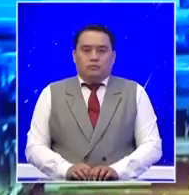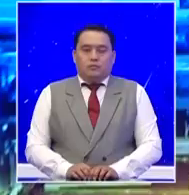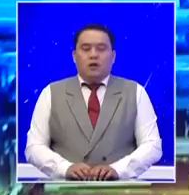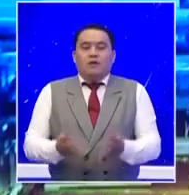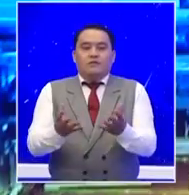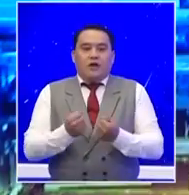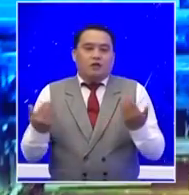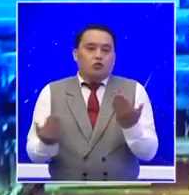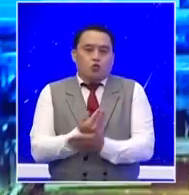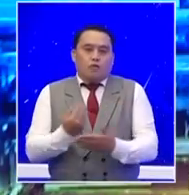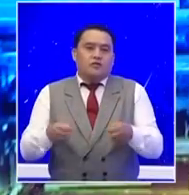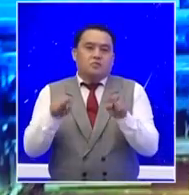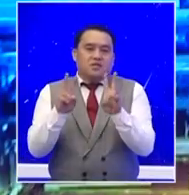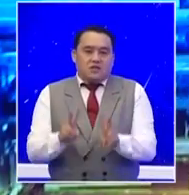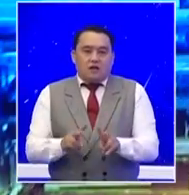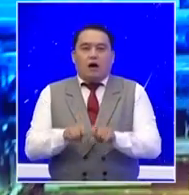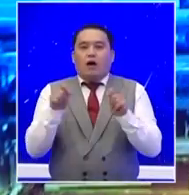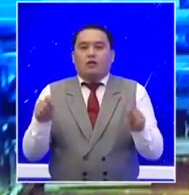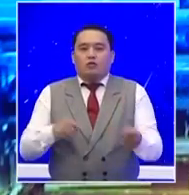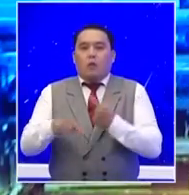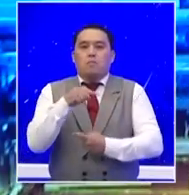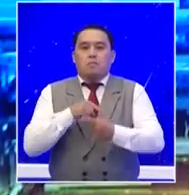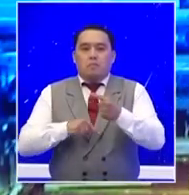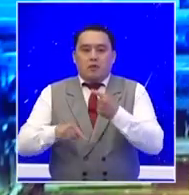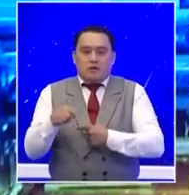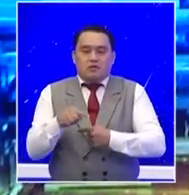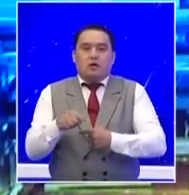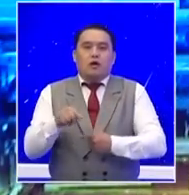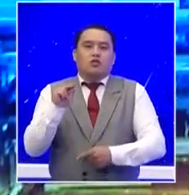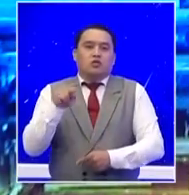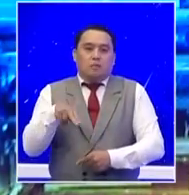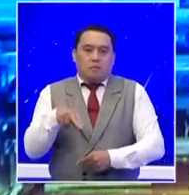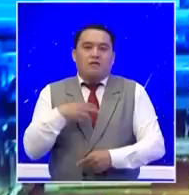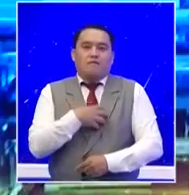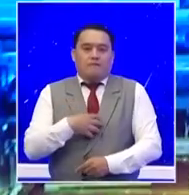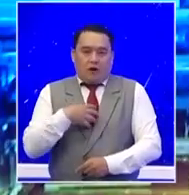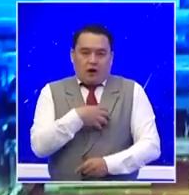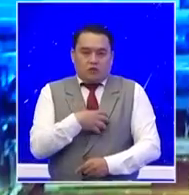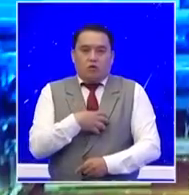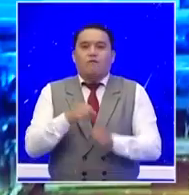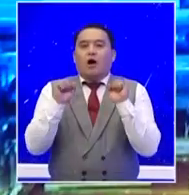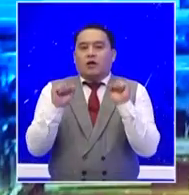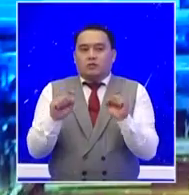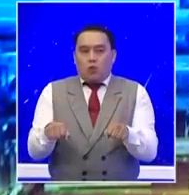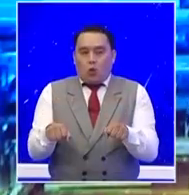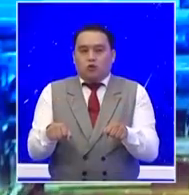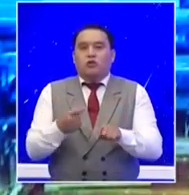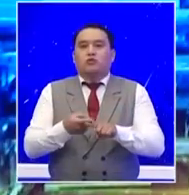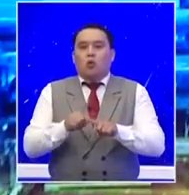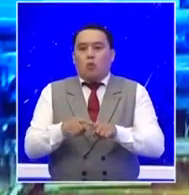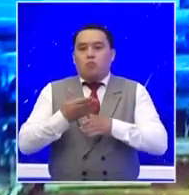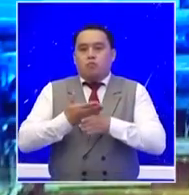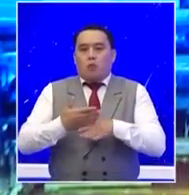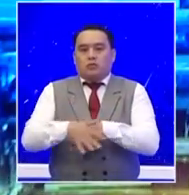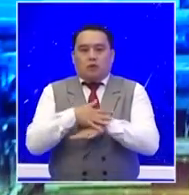Освоить новую специальность или открыть свой бизнес в период пандемии стало как никогда важно. И вполне возможно. В помощь